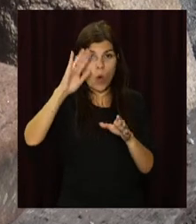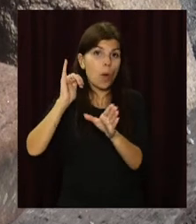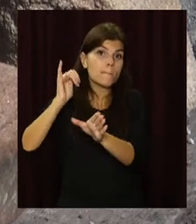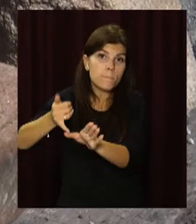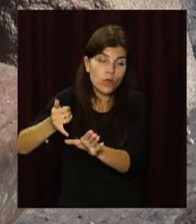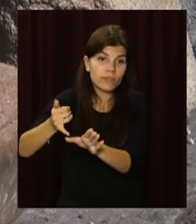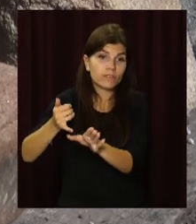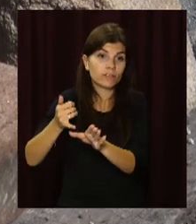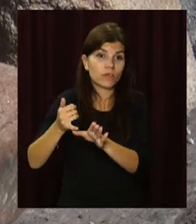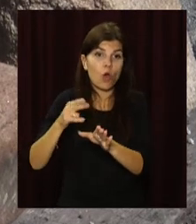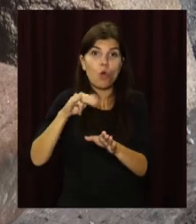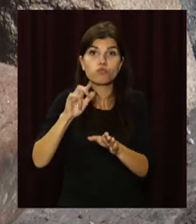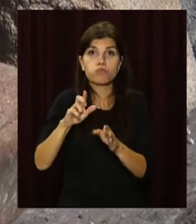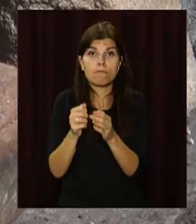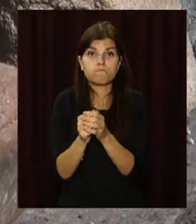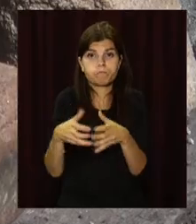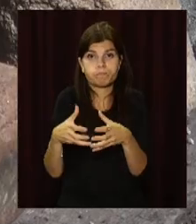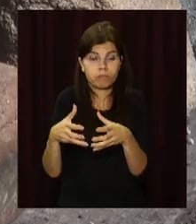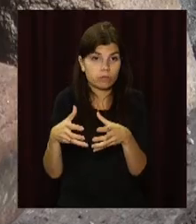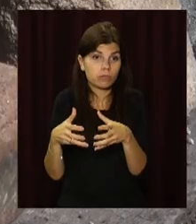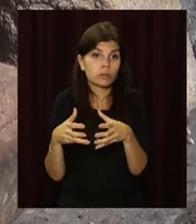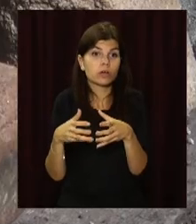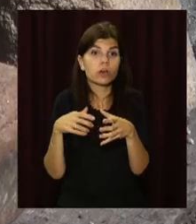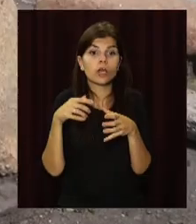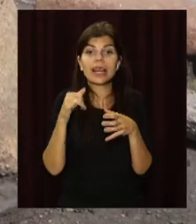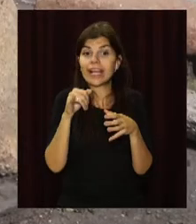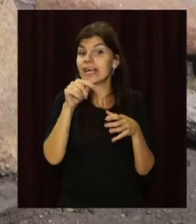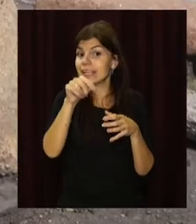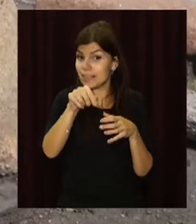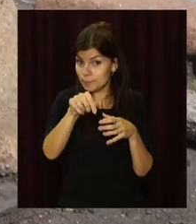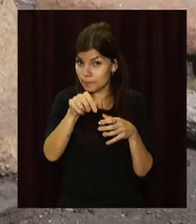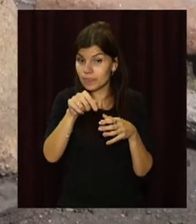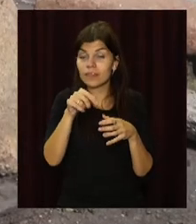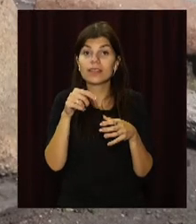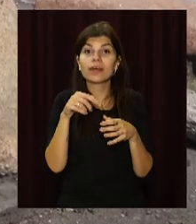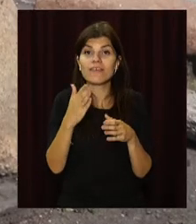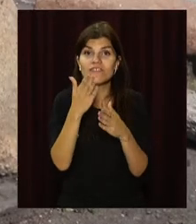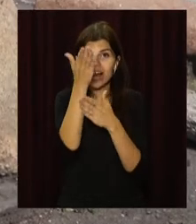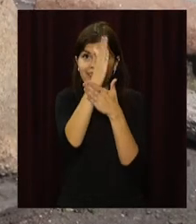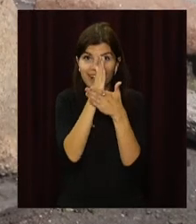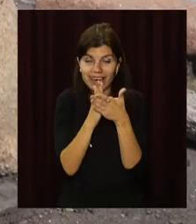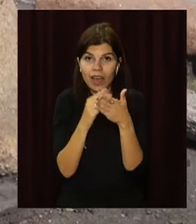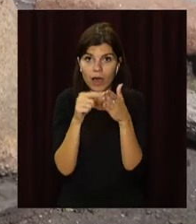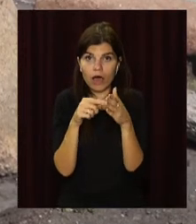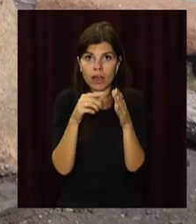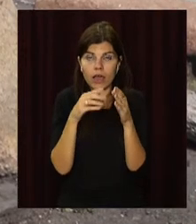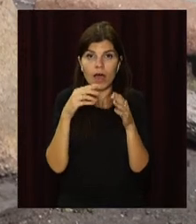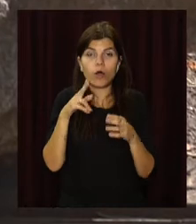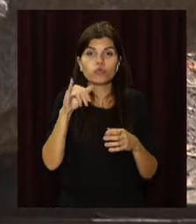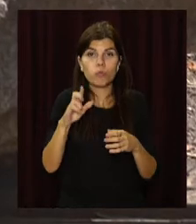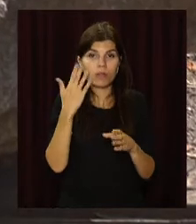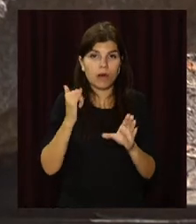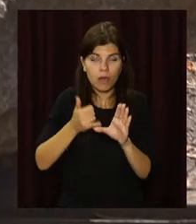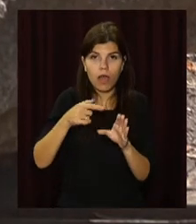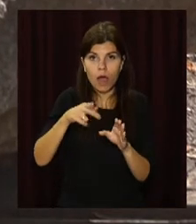він дуб набухав і тріщина розширювалася. Далі процес надання камінню людиноподібних форм.